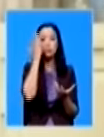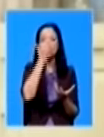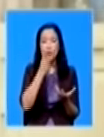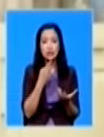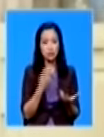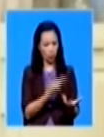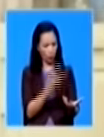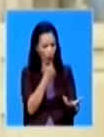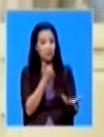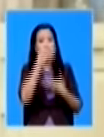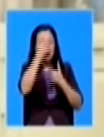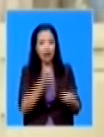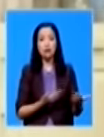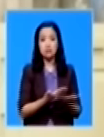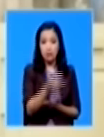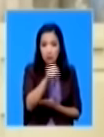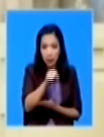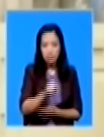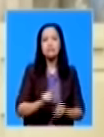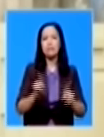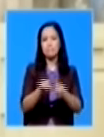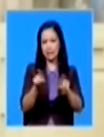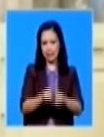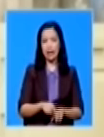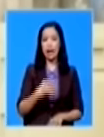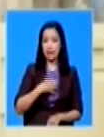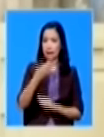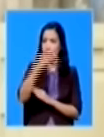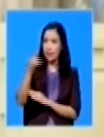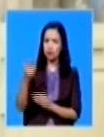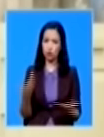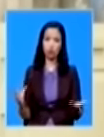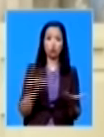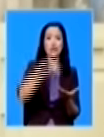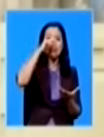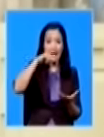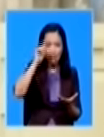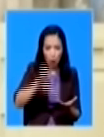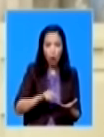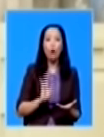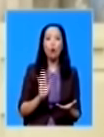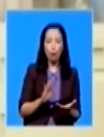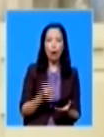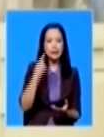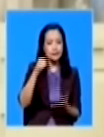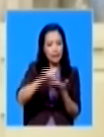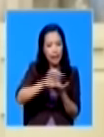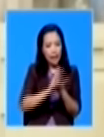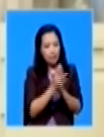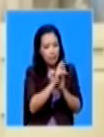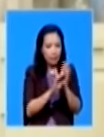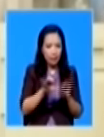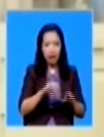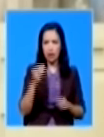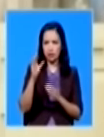ที่จะซื้อเหมือนกันเราก็ต้องมีการลงทุนแบบนี้ก็ขอให้คนไทยวางใจนะว่าผมไม่ได้เอาที่ดินไปให้ใครขายใครต่างไม่